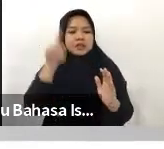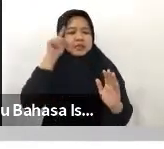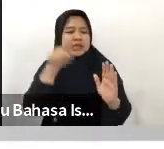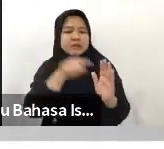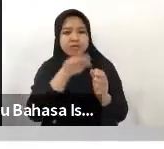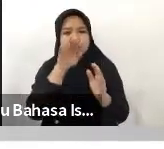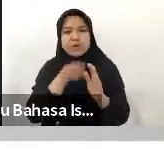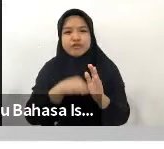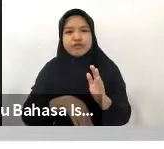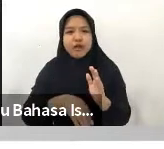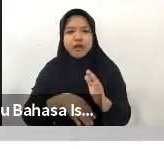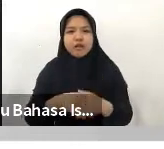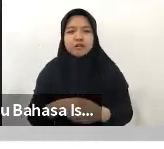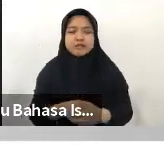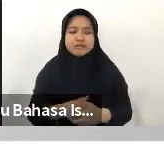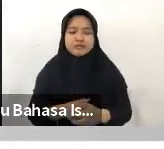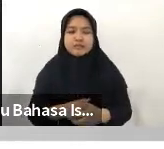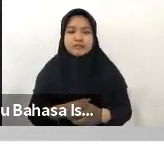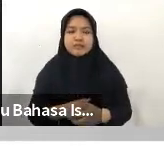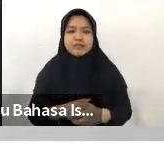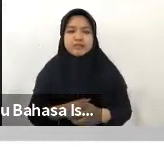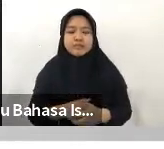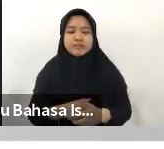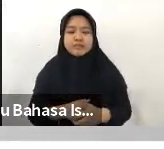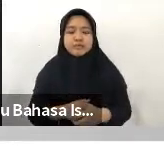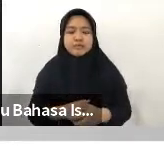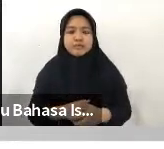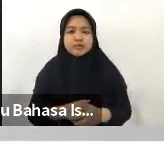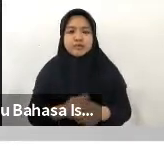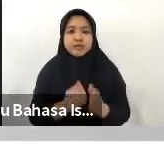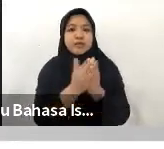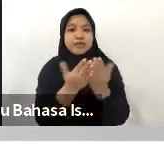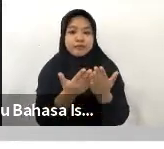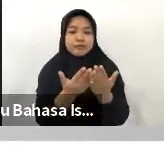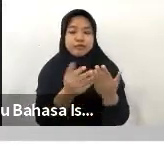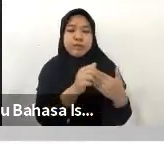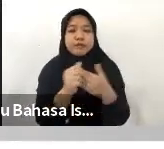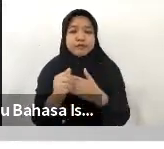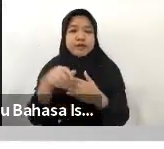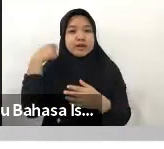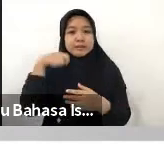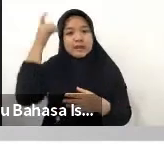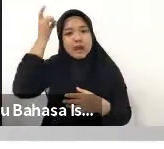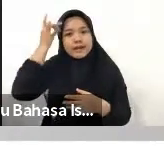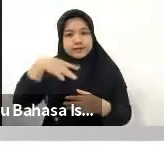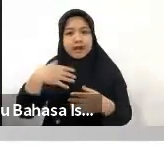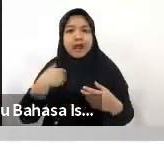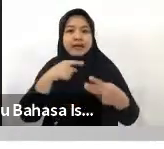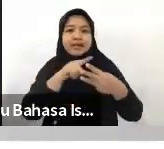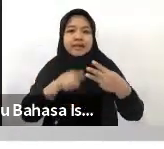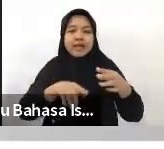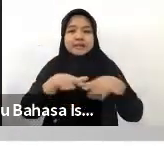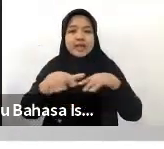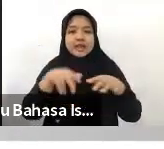sebagainya. Nah, kemudian di buku panduannya Kemendes itu juga ada 3 strategi untuk